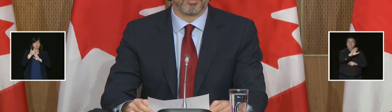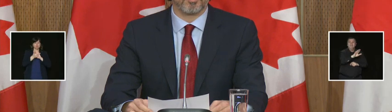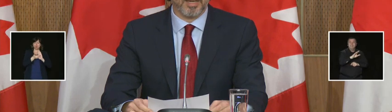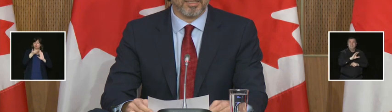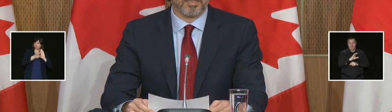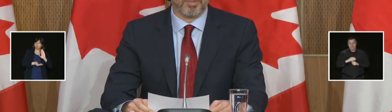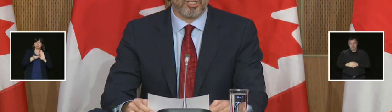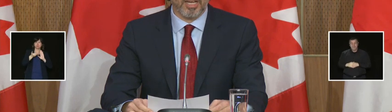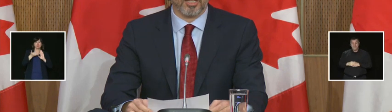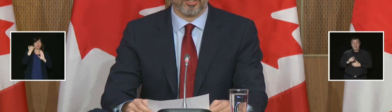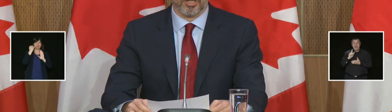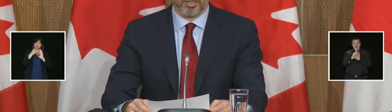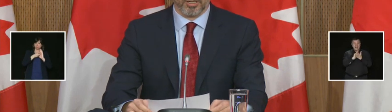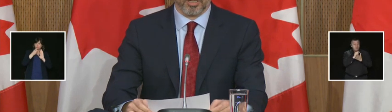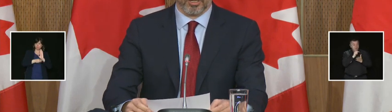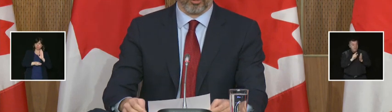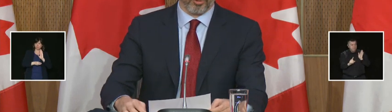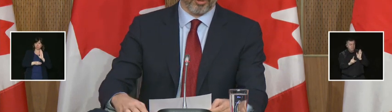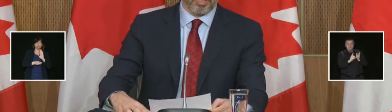change